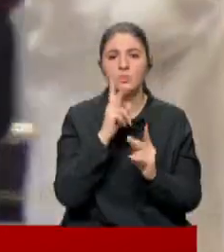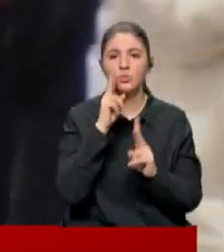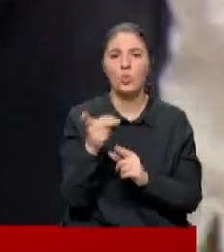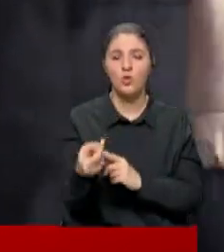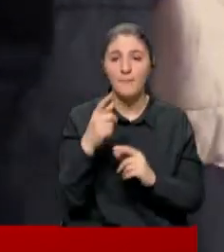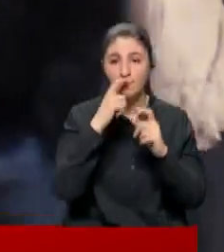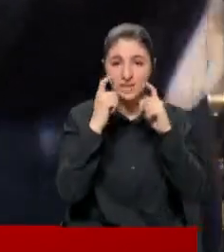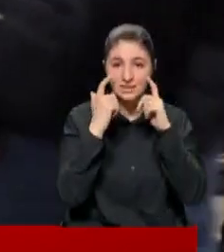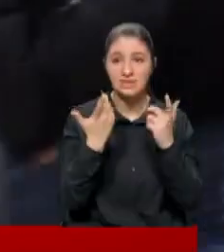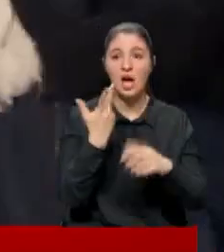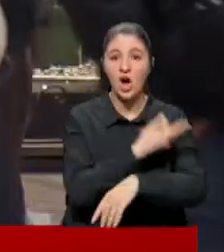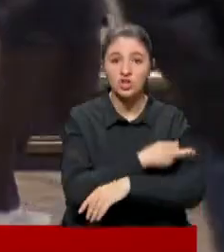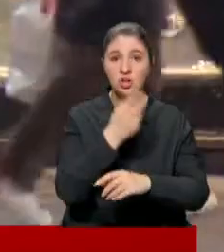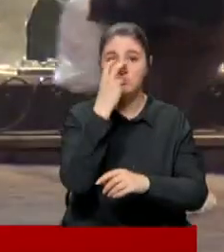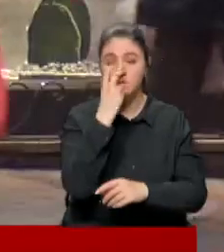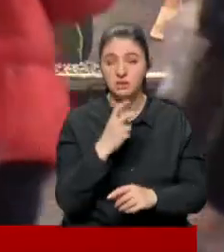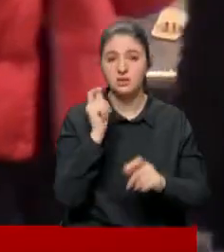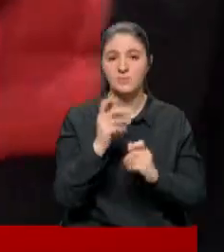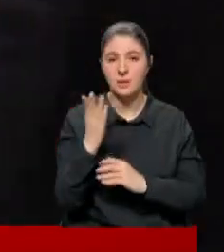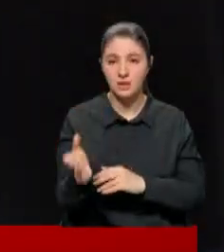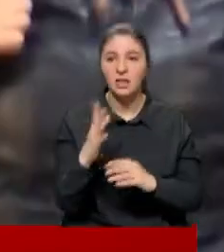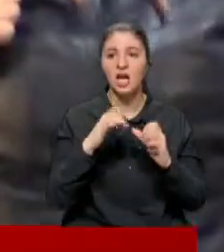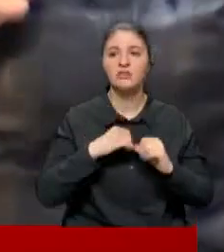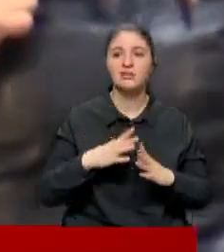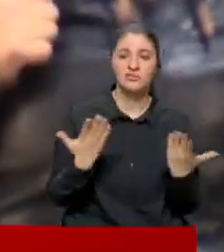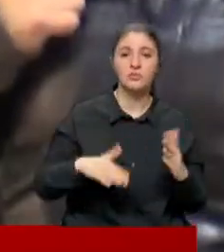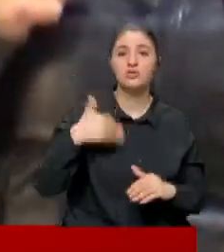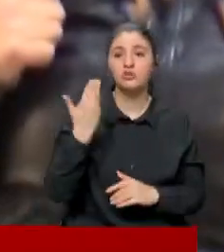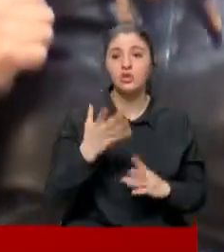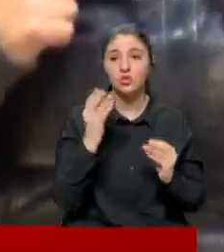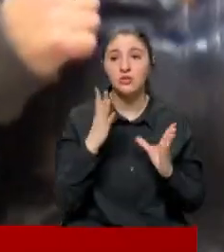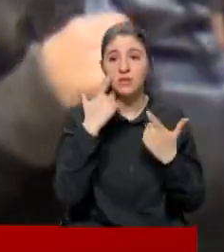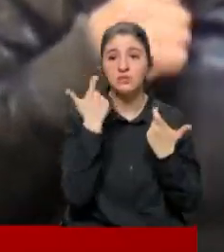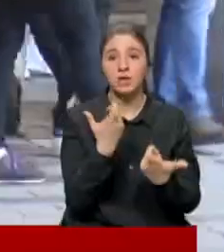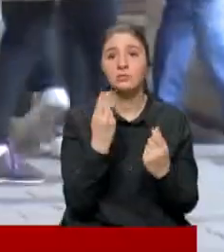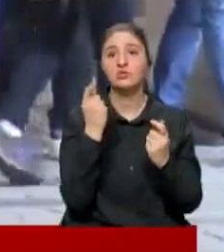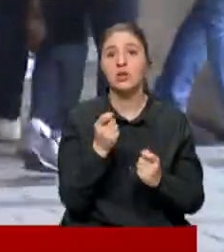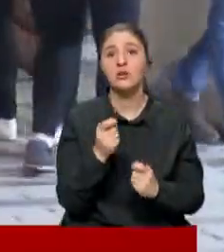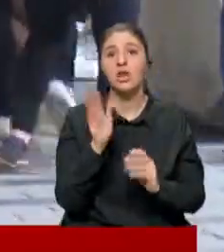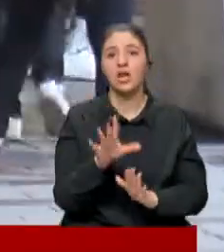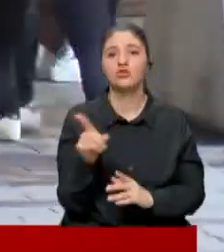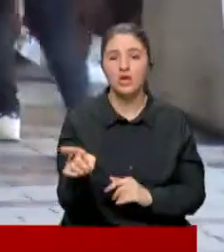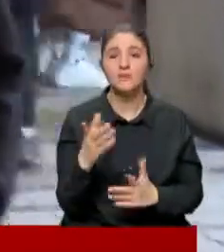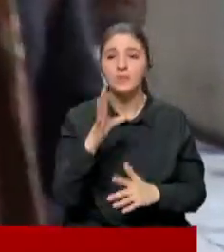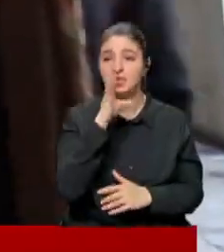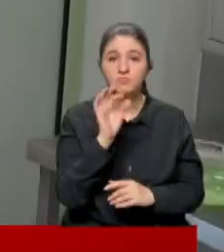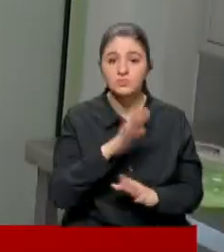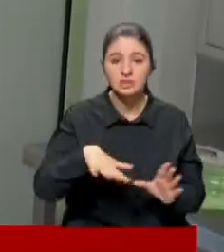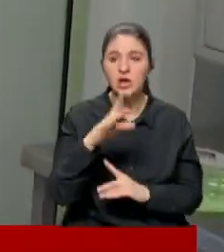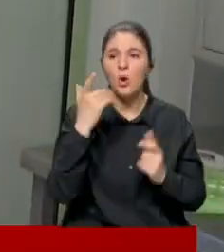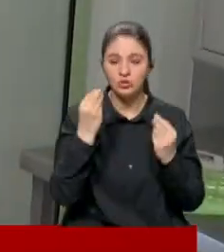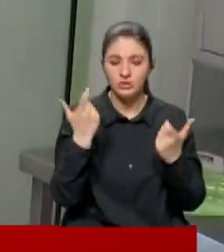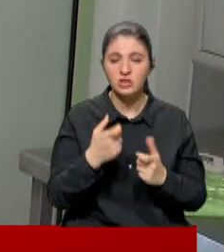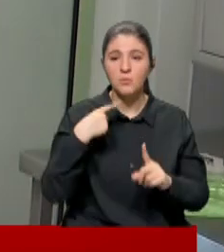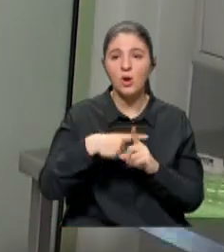görünüyor. Maskesine, aşısına özen gösterenler gevşemenin ardından çok daha dikkatli olmak zorunda kalacak. Kimse bulunduğu